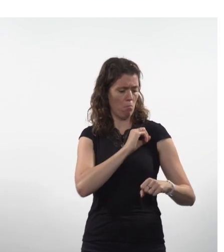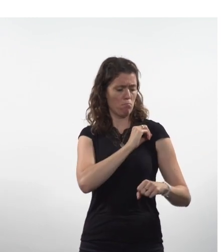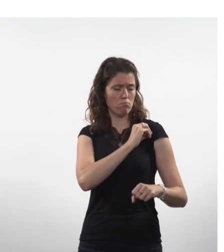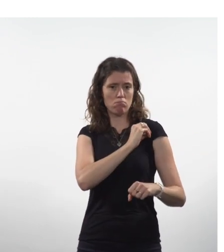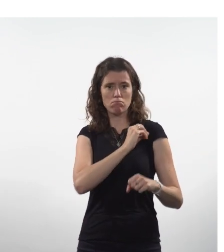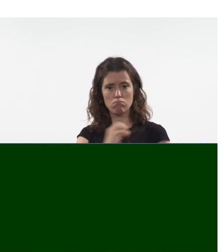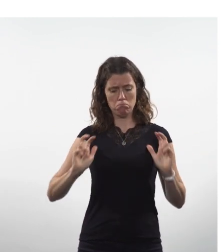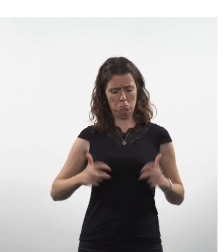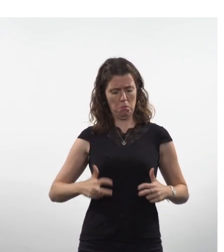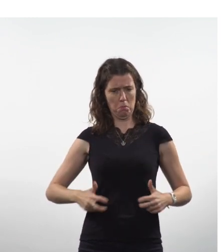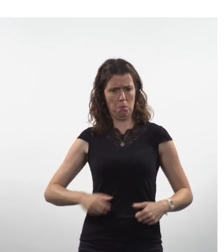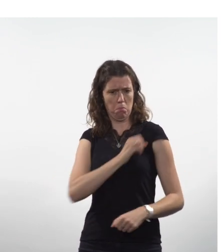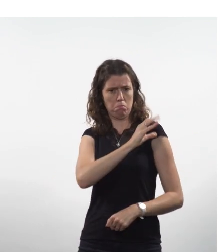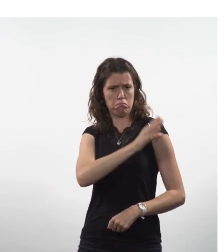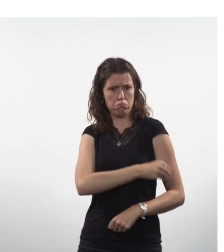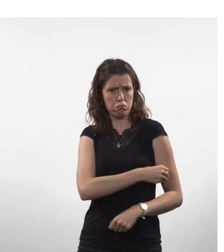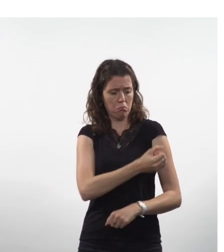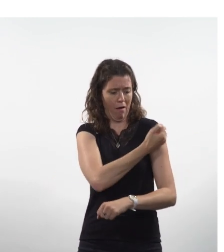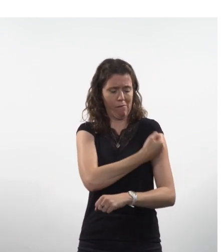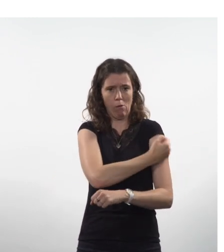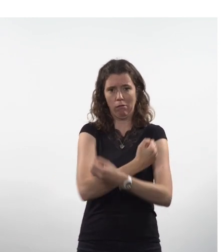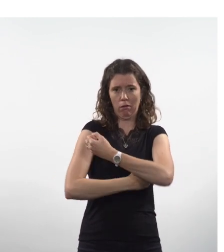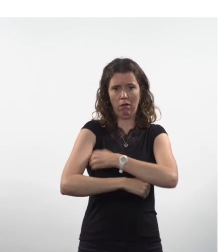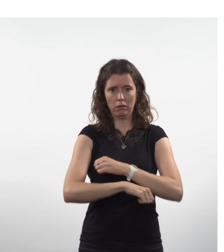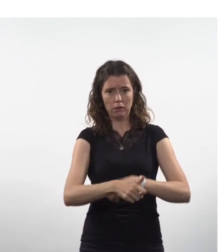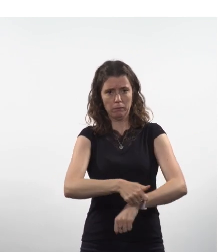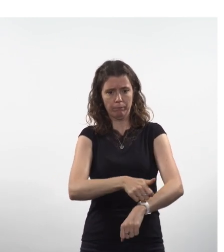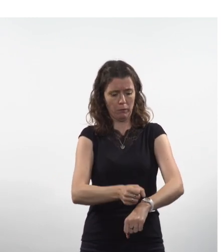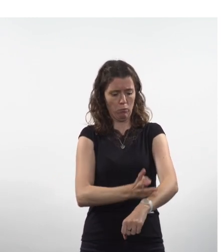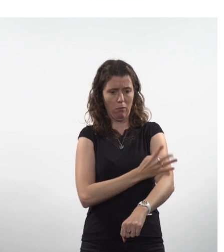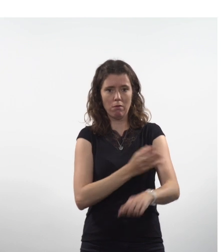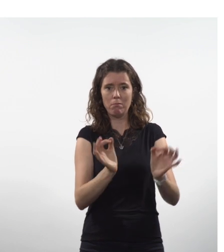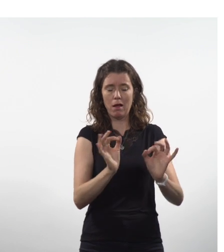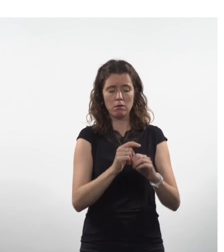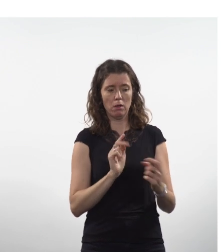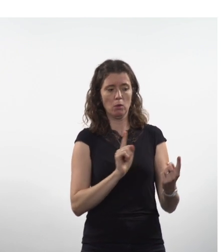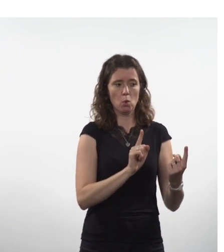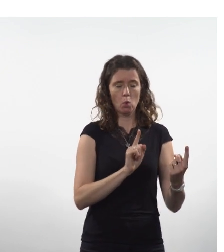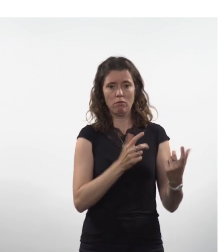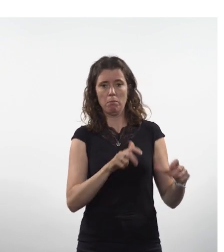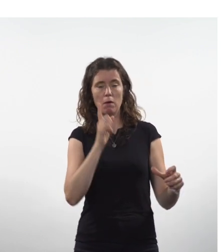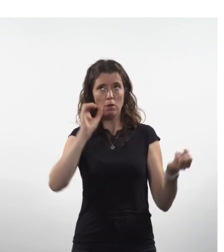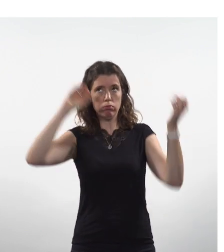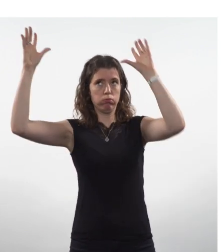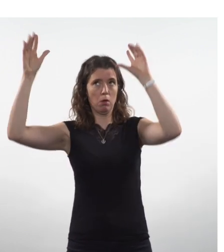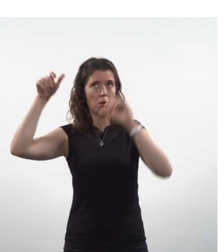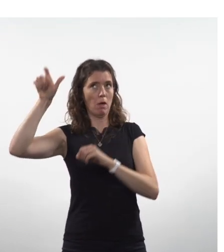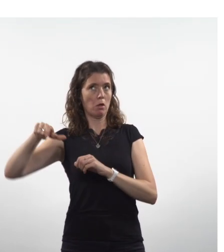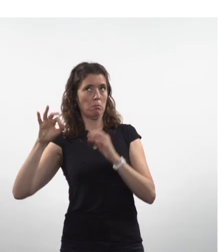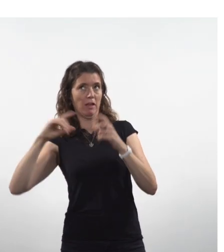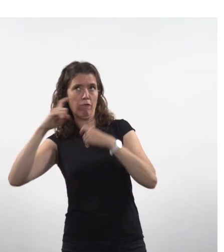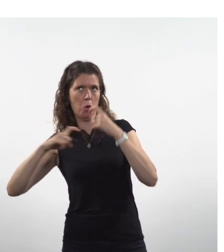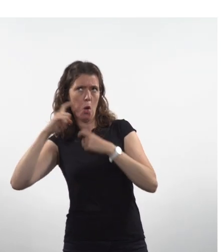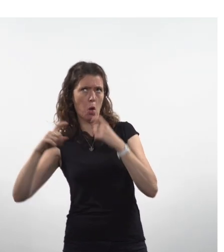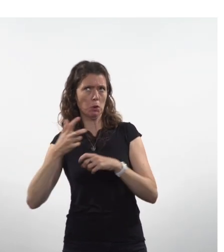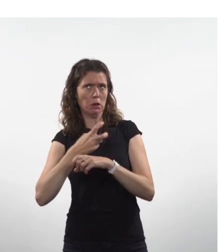tatoué de partout, il est rasé. Je vais pas forcément m'approcher de ce type de personnage parce que potentiellement c'est quelqu'un qui évoque ou de la violence ou de la